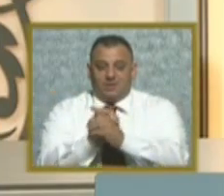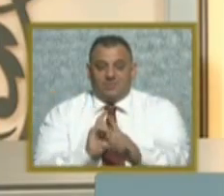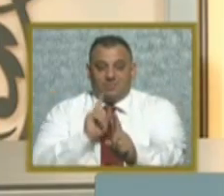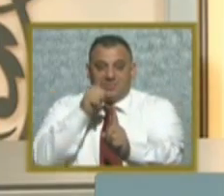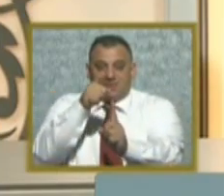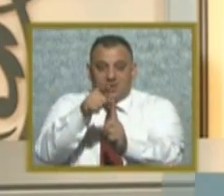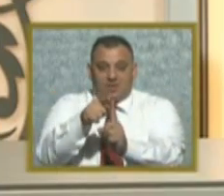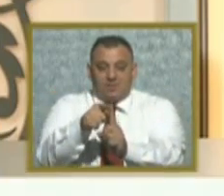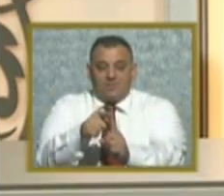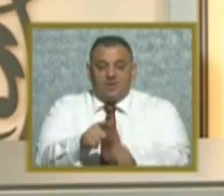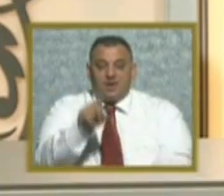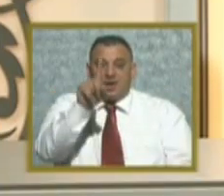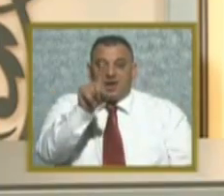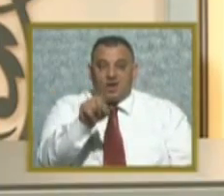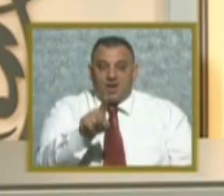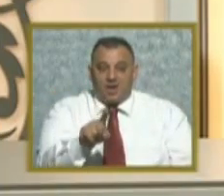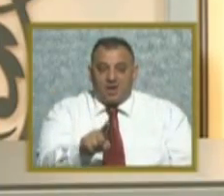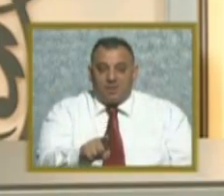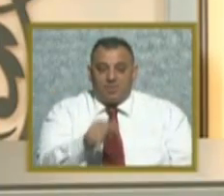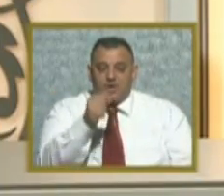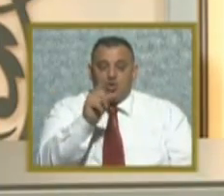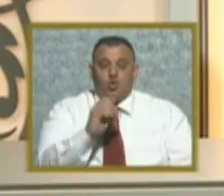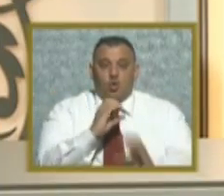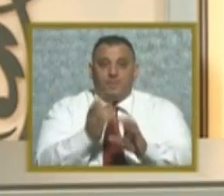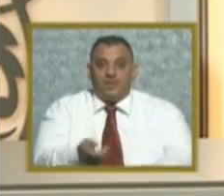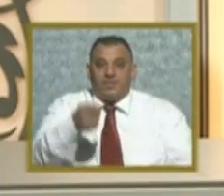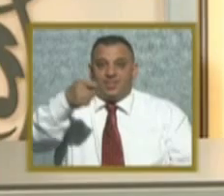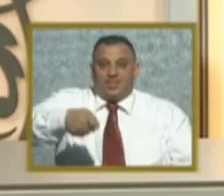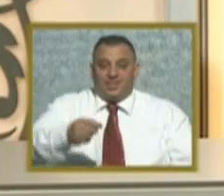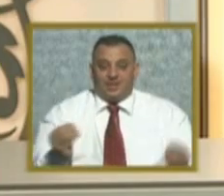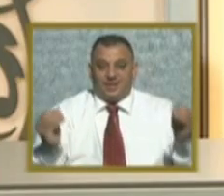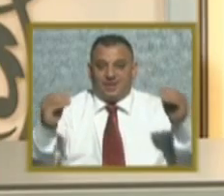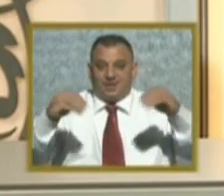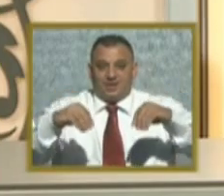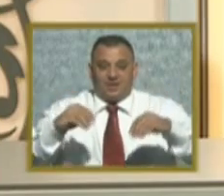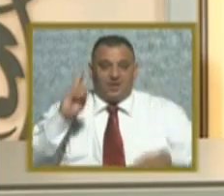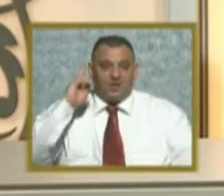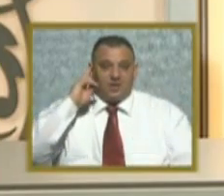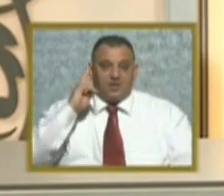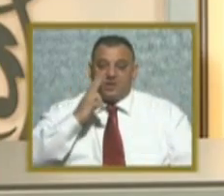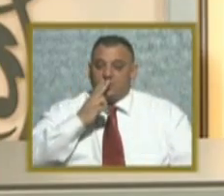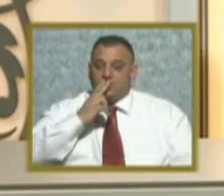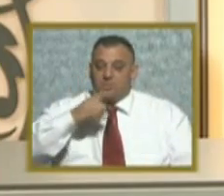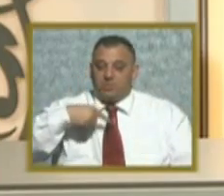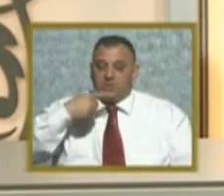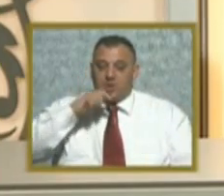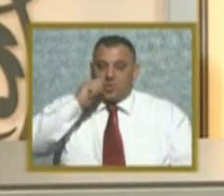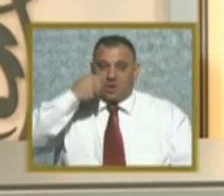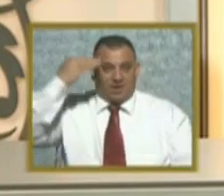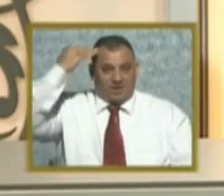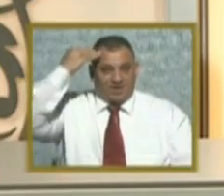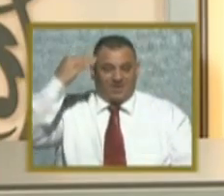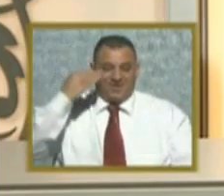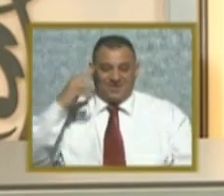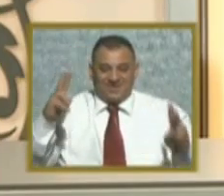وأصحابه والتابعين وعلى من تبعهم بإحسان إلى يوم الدين، وسلم تسليما مزيدا. أما بعد، فحياكم الله أيها